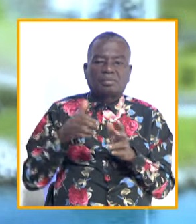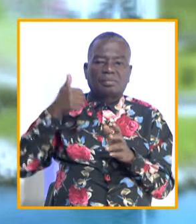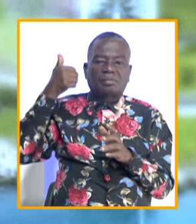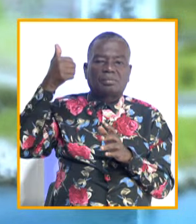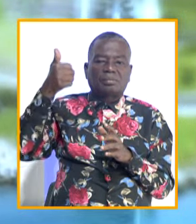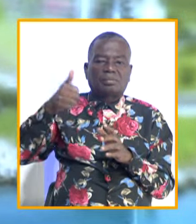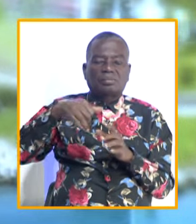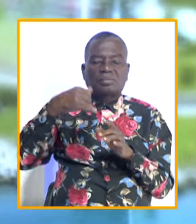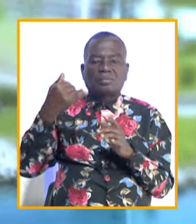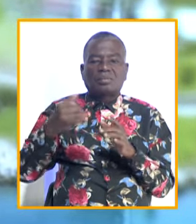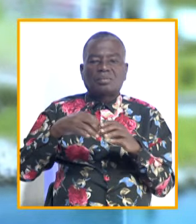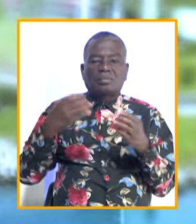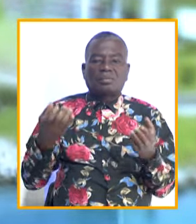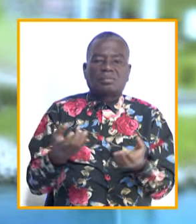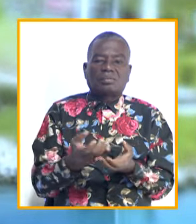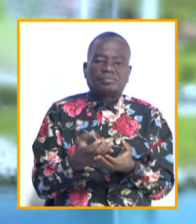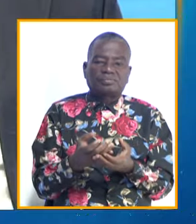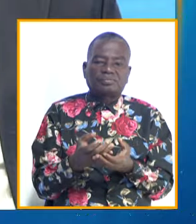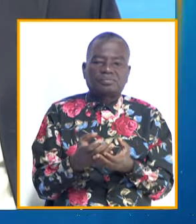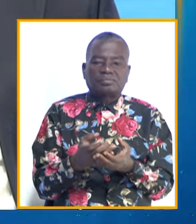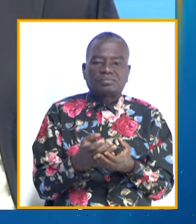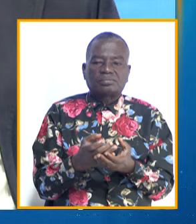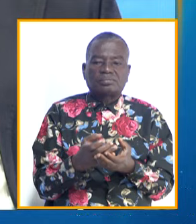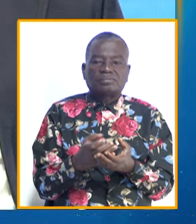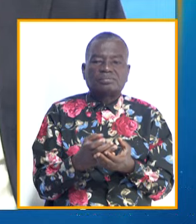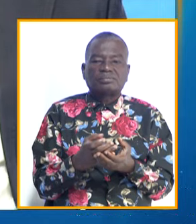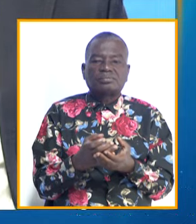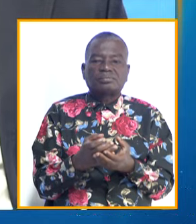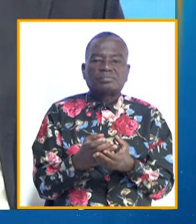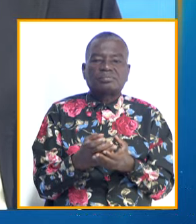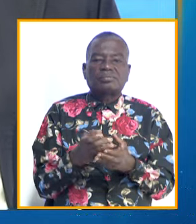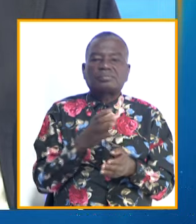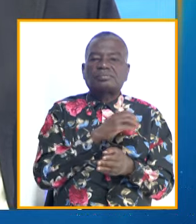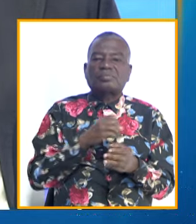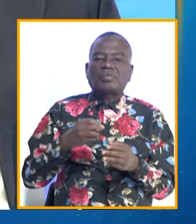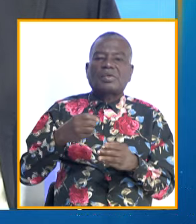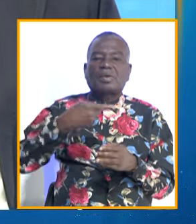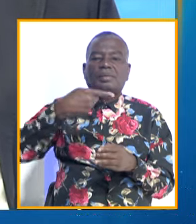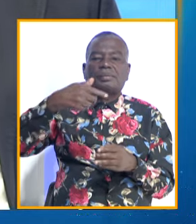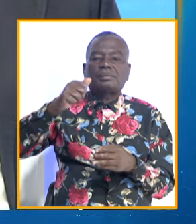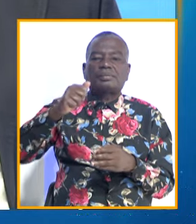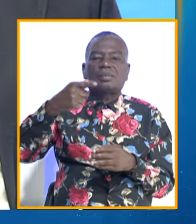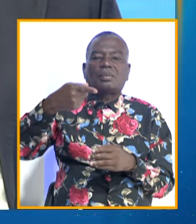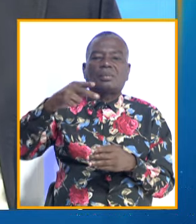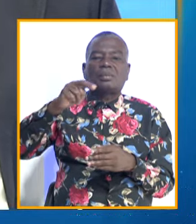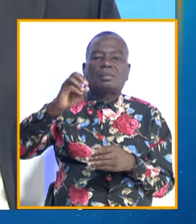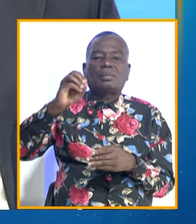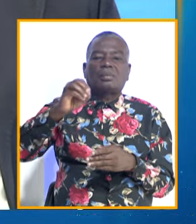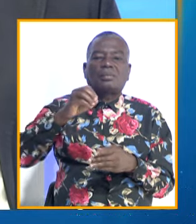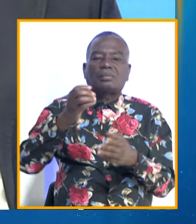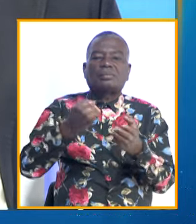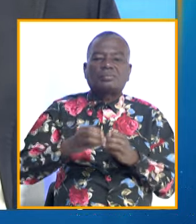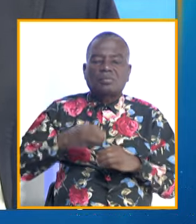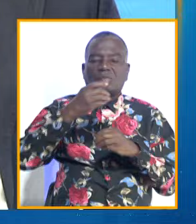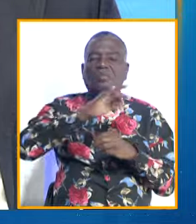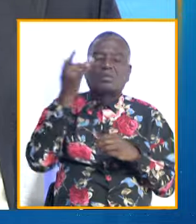autre club qui tombe en Ligue 2 aussi, le Sporting Club de Gagnoa, le Sporting Club qui veut se donner toutes les